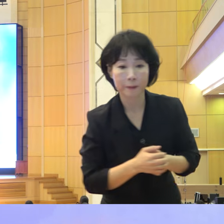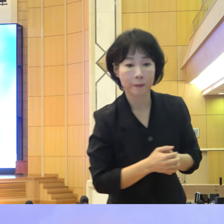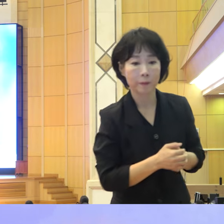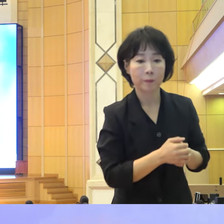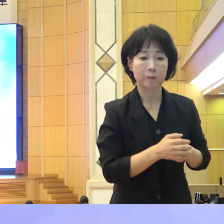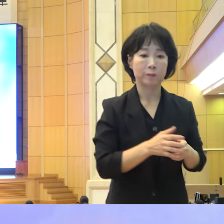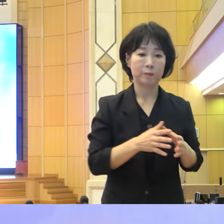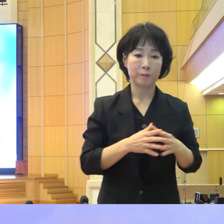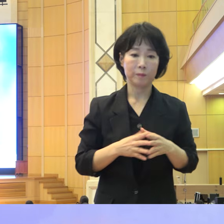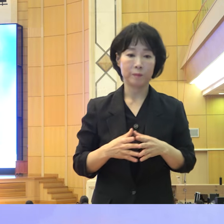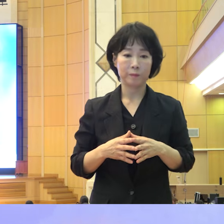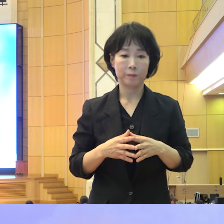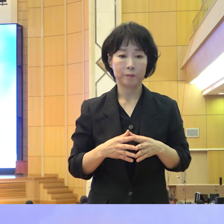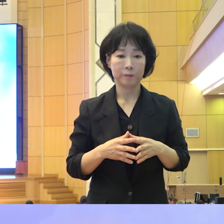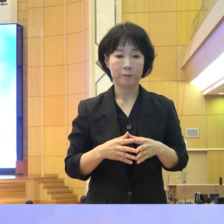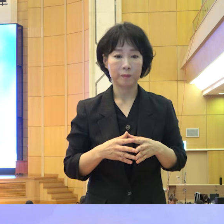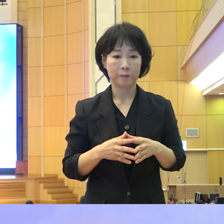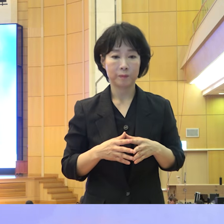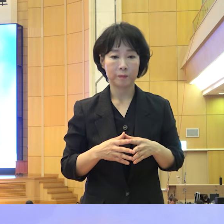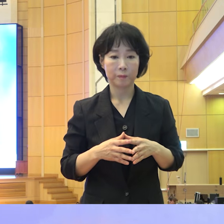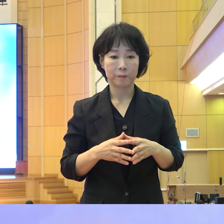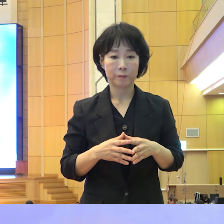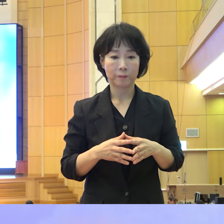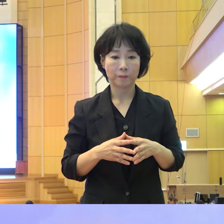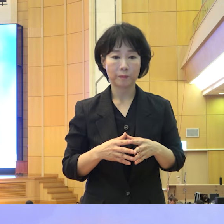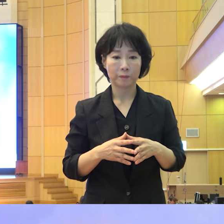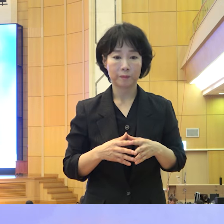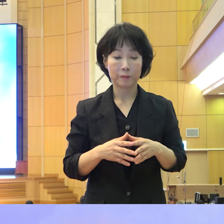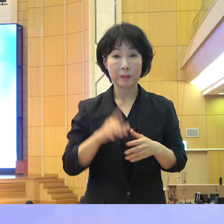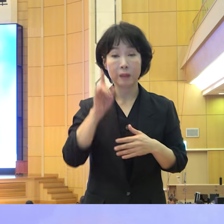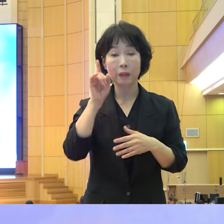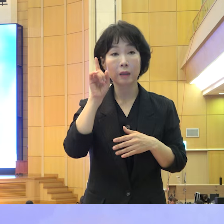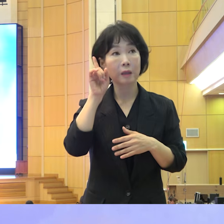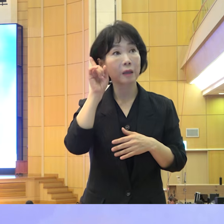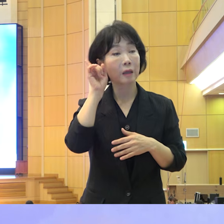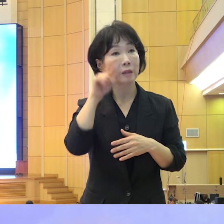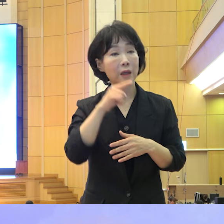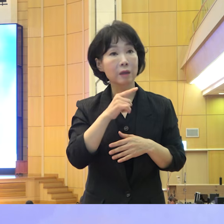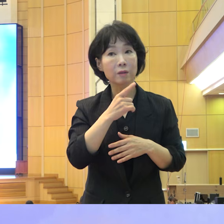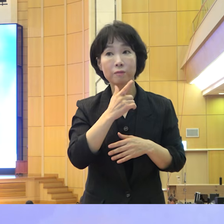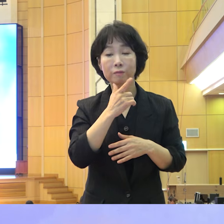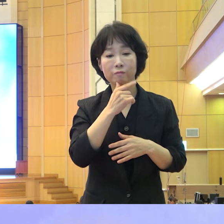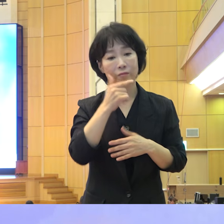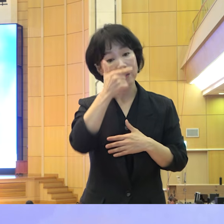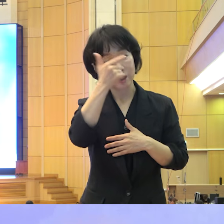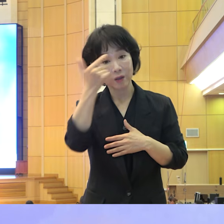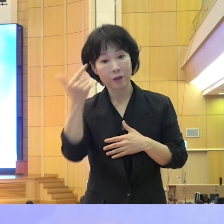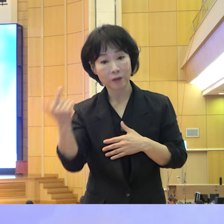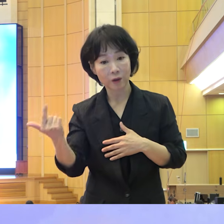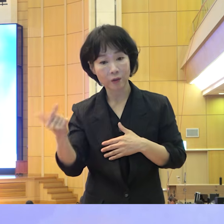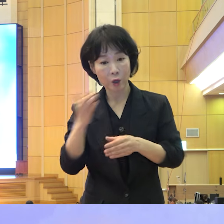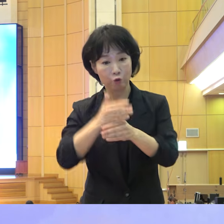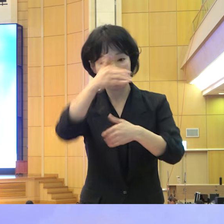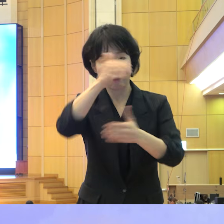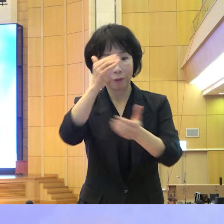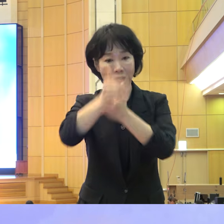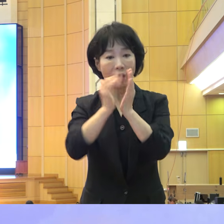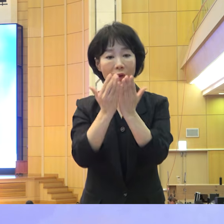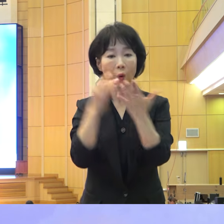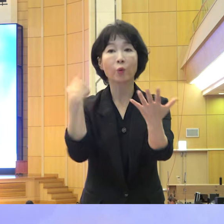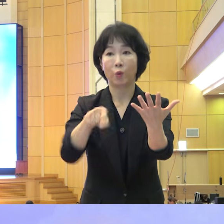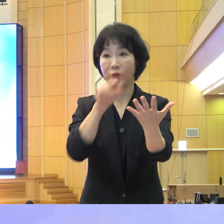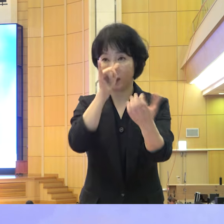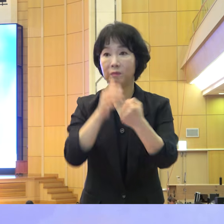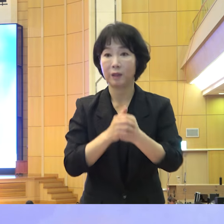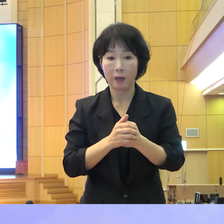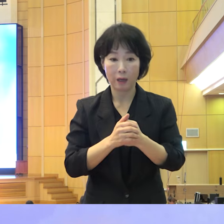월요일부터 8시 10분에 내일 저녁이죠, 중급 교육 영상 교육이 있고요,